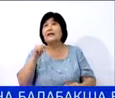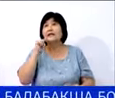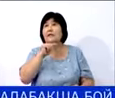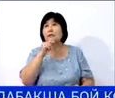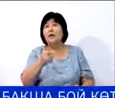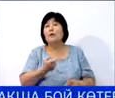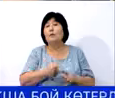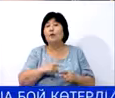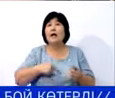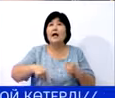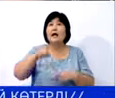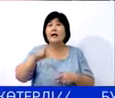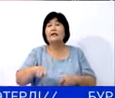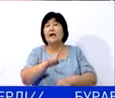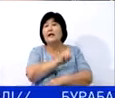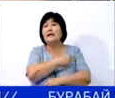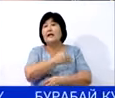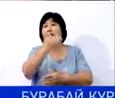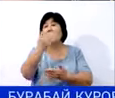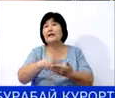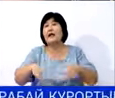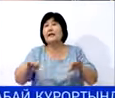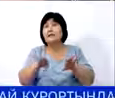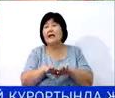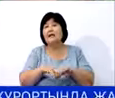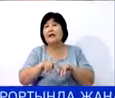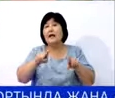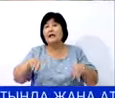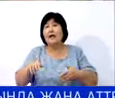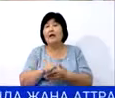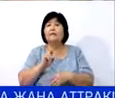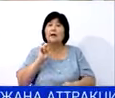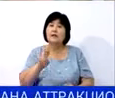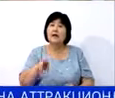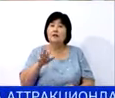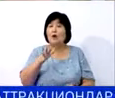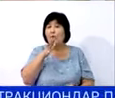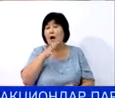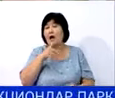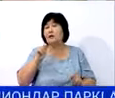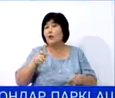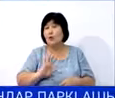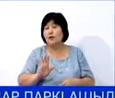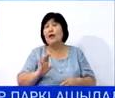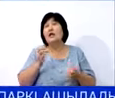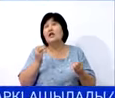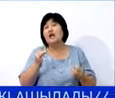сол, бұдан былай кәсіпкерлер санитарлық талаптарға сәйкестік актісін алу үшін табанын тоздырып, уақытын оздырмайды. Жай